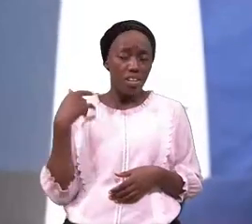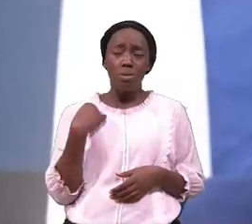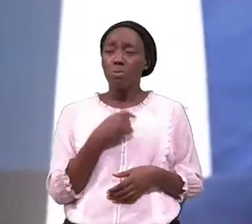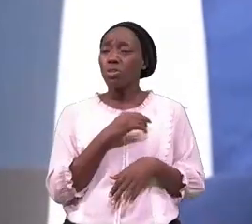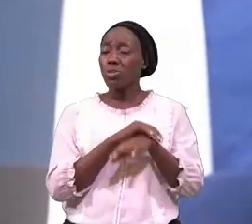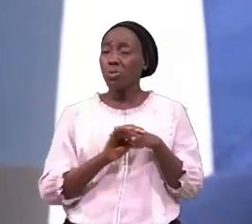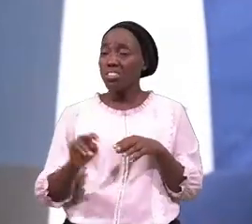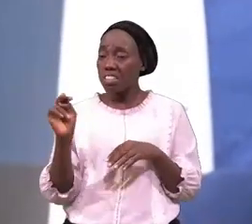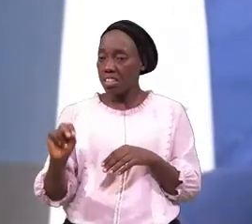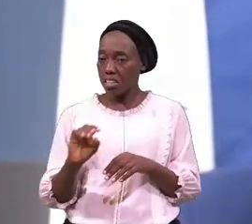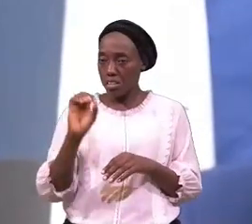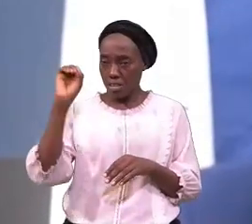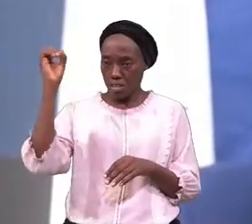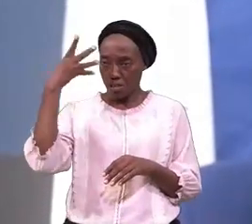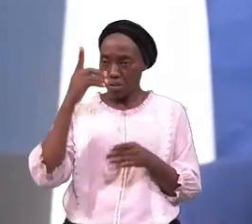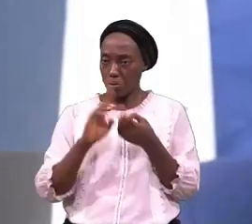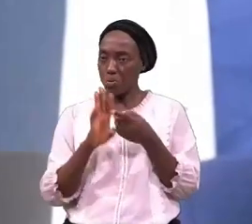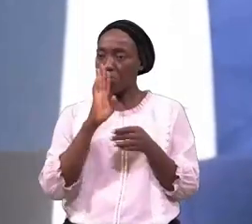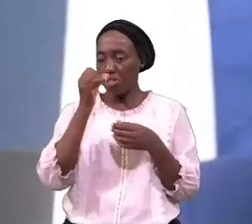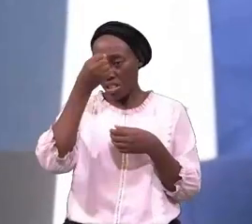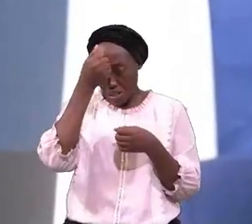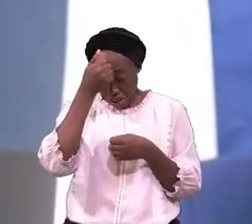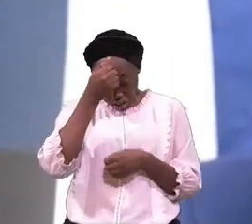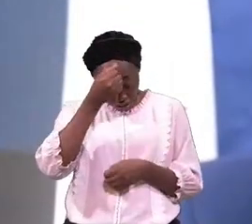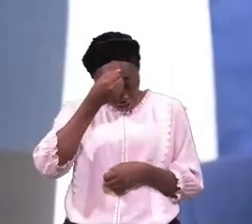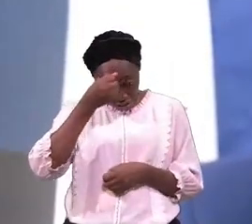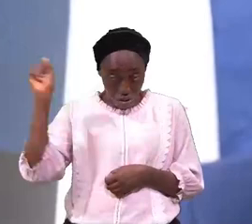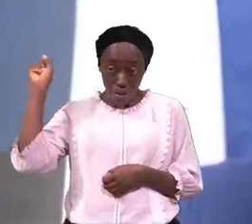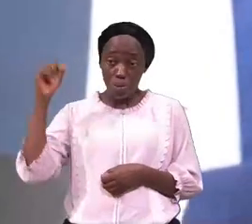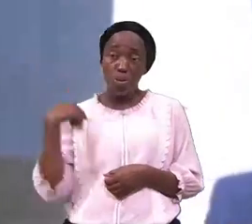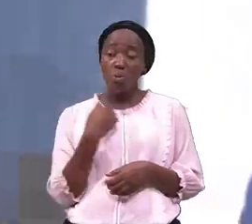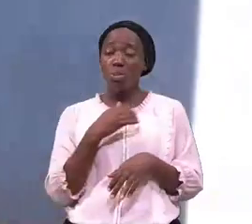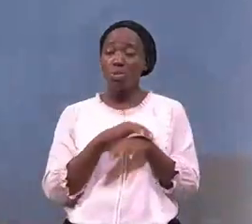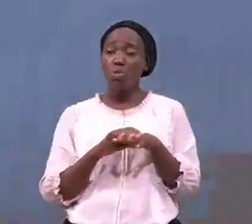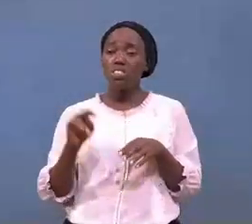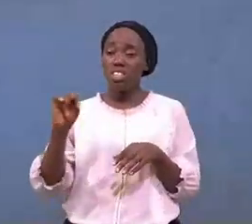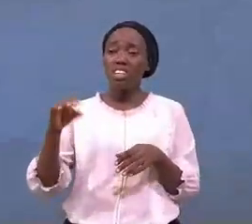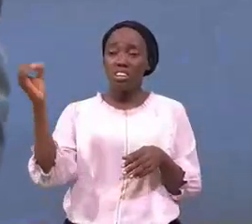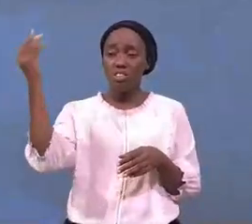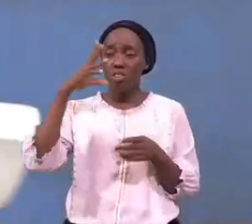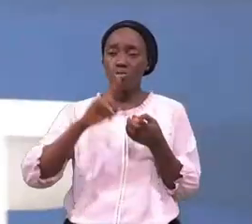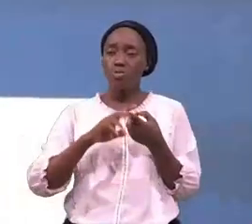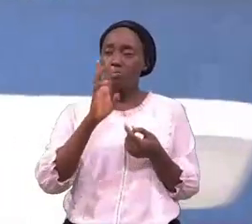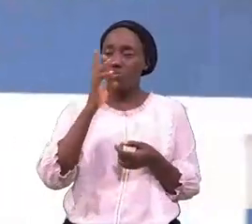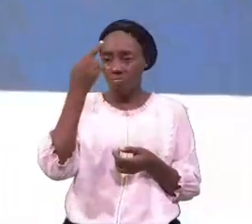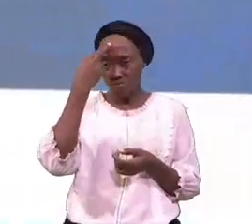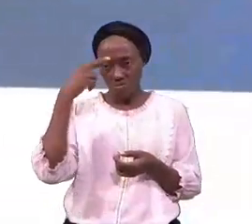Nous n'avons pas besoin de la grâce pour être désobéissant. Nous n'avons pas besoin de la grâce pour être rebelle.